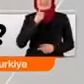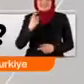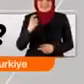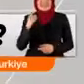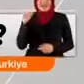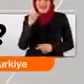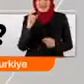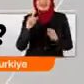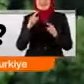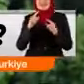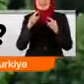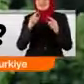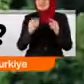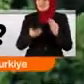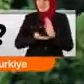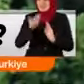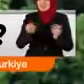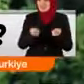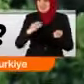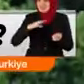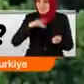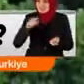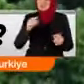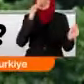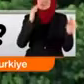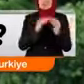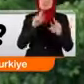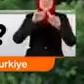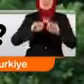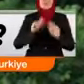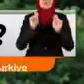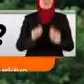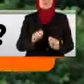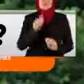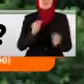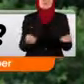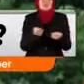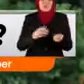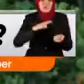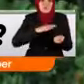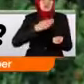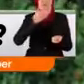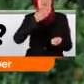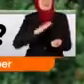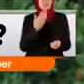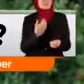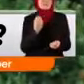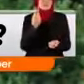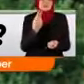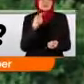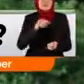hesaplanıp kıdem tazminatı ortaya çıkıyor yine en çok merak edilen sorulardan biri çalışan emeklilerin emekli maaşları